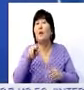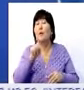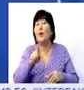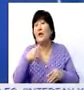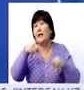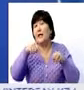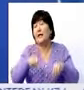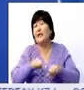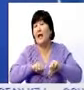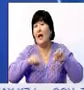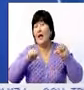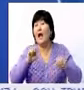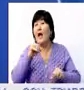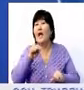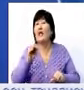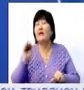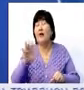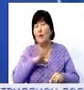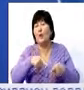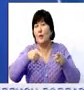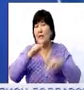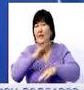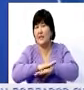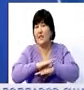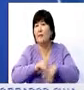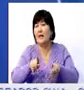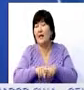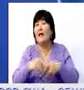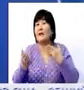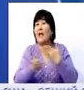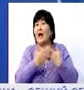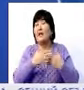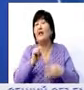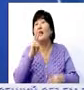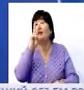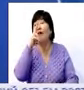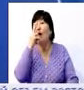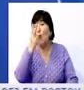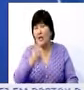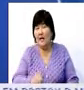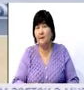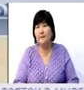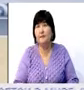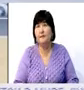решениям дисциплинарной комиссии IVF, он был дисциплинарно наказан на 2 года.